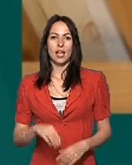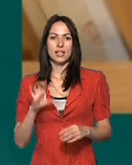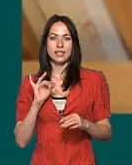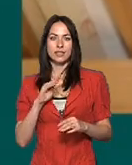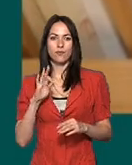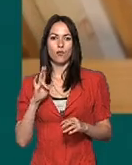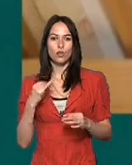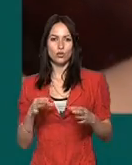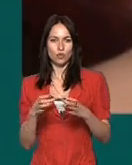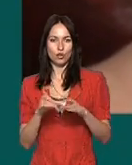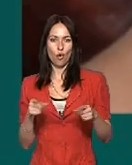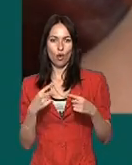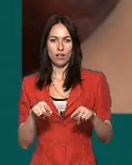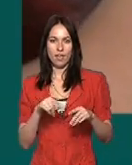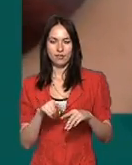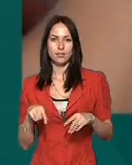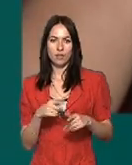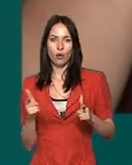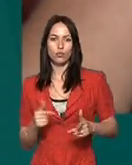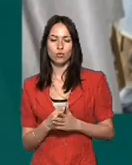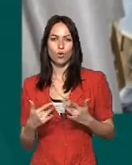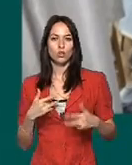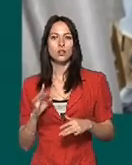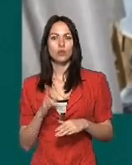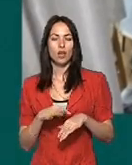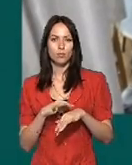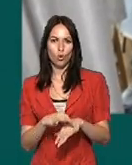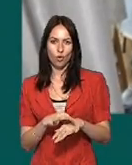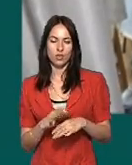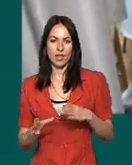Симфонічний оркестр готується до концерту, як проходить репетиція.